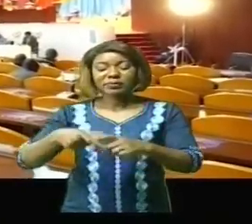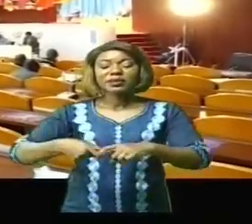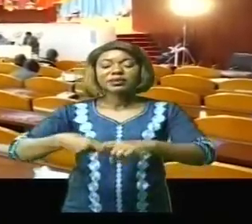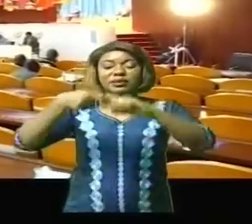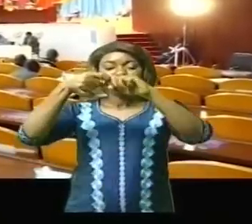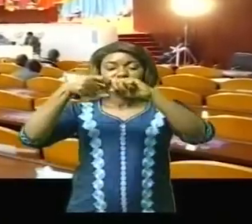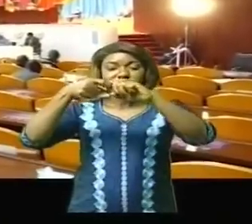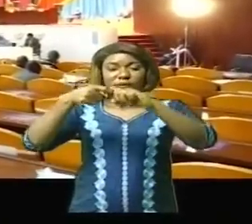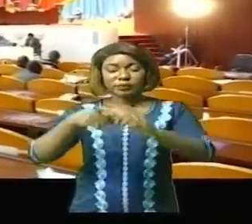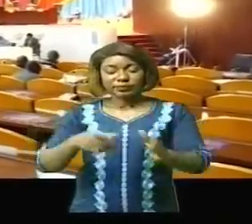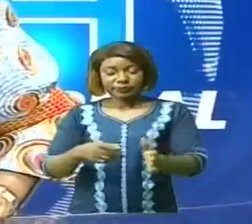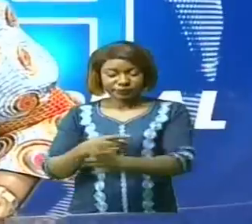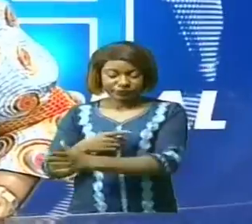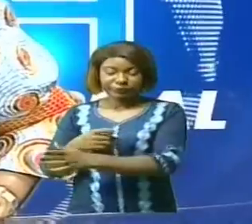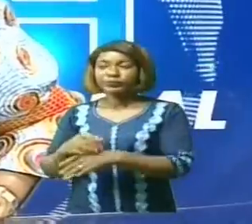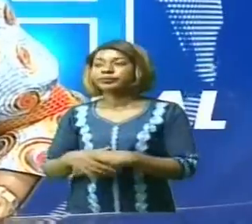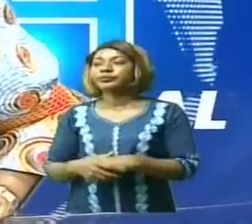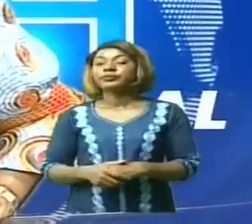des députés nationaux.